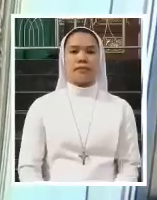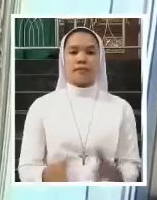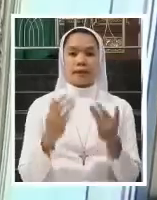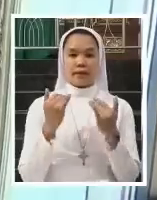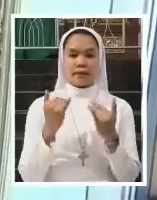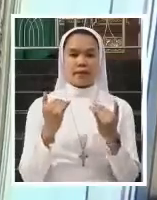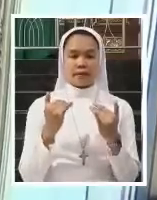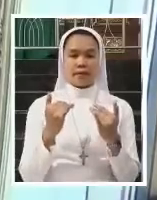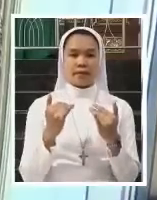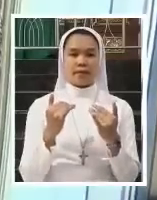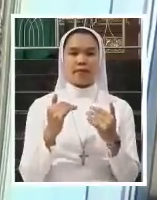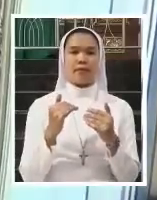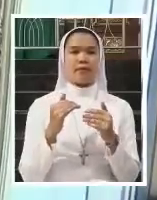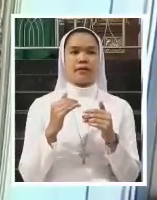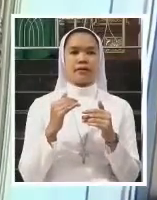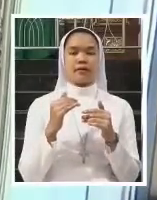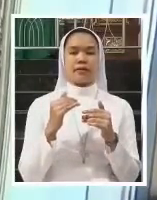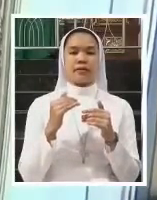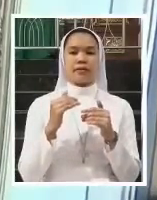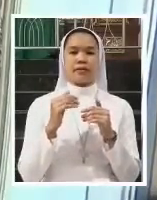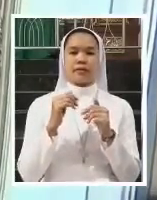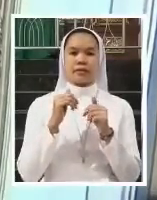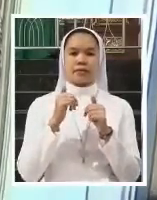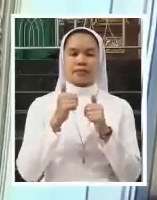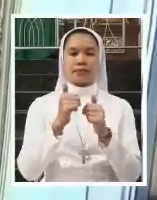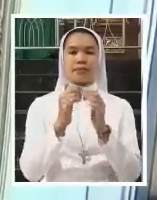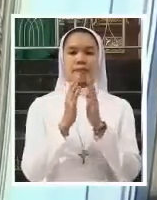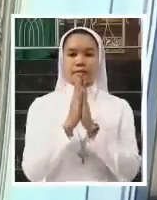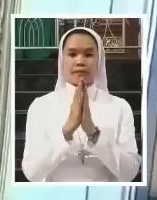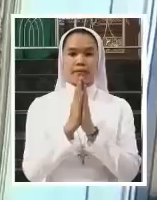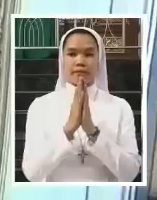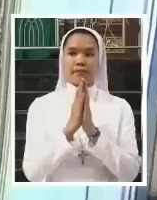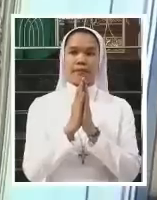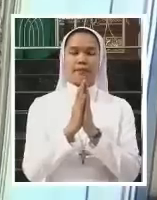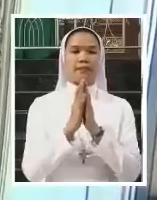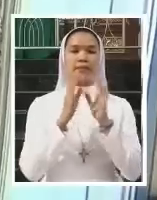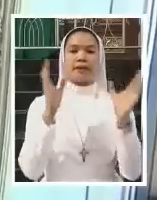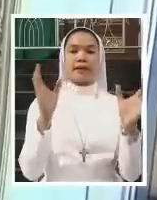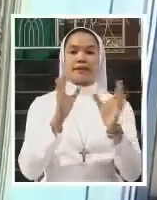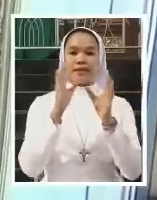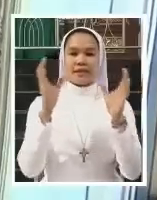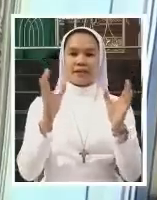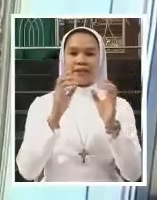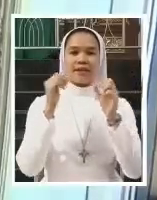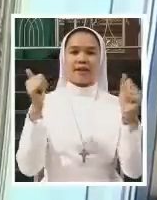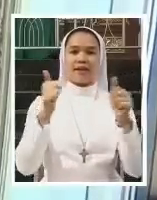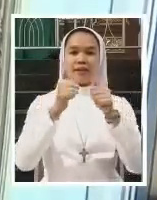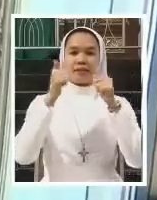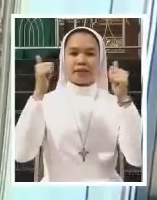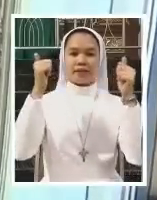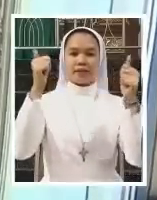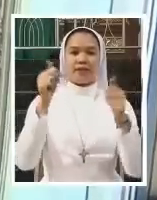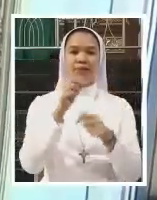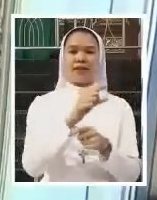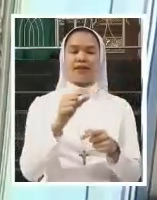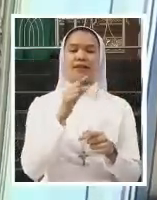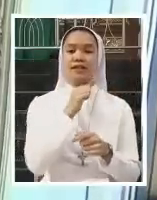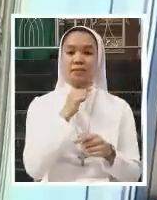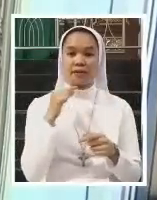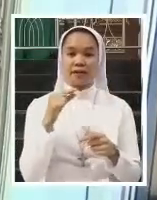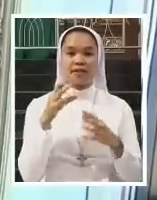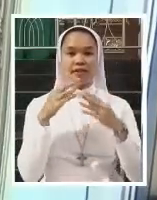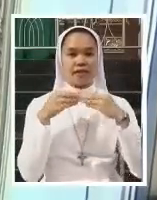Isusunod na po ang pagpamibid sa mga padi na nagseselebrar kan sa indang anibersaryo bilang mga padi na